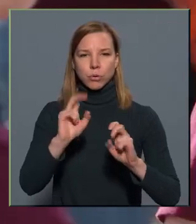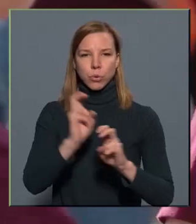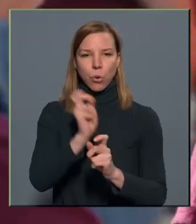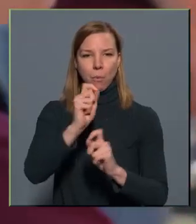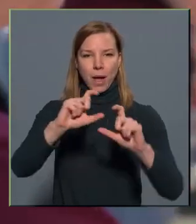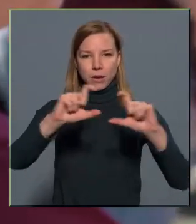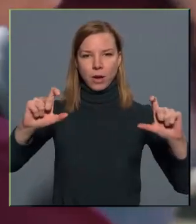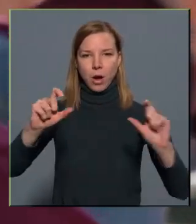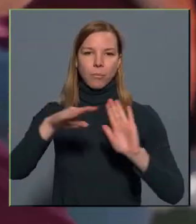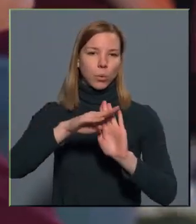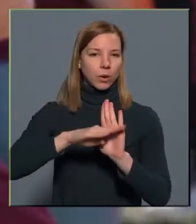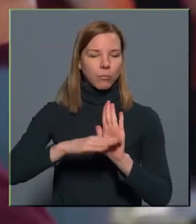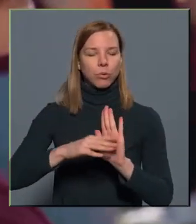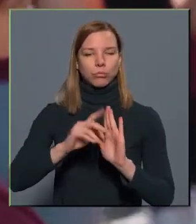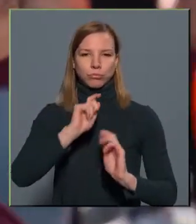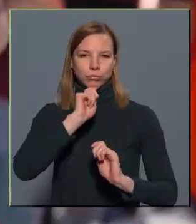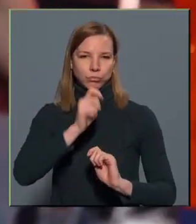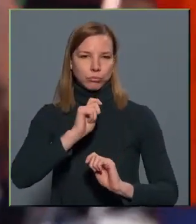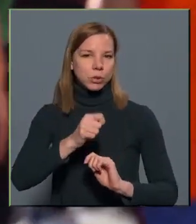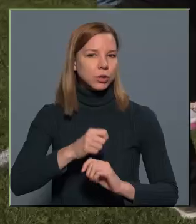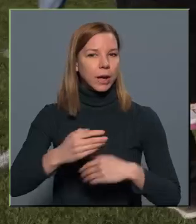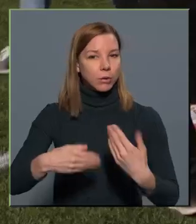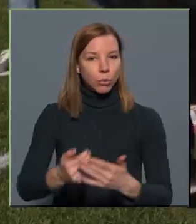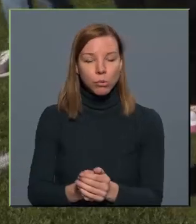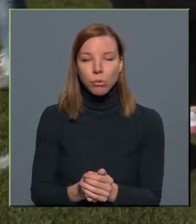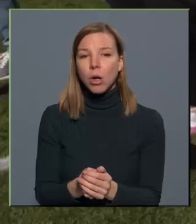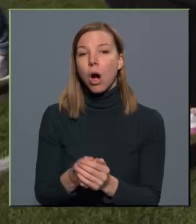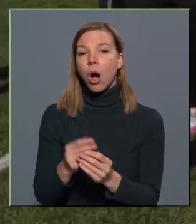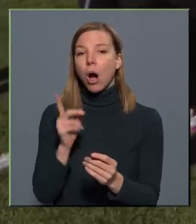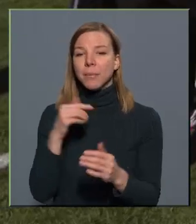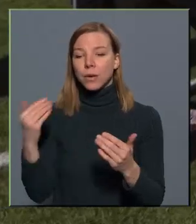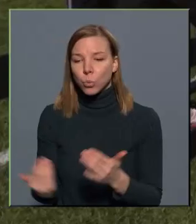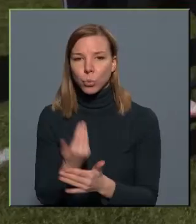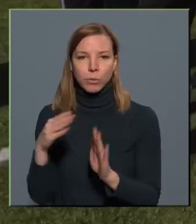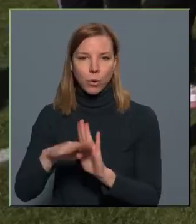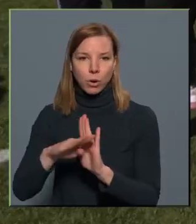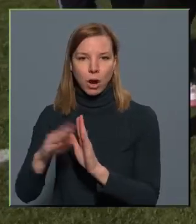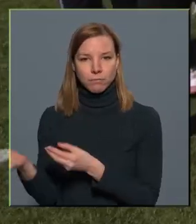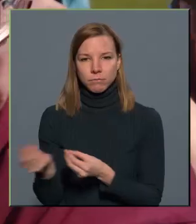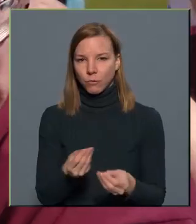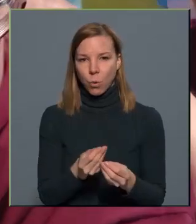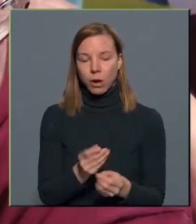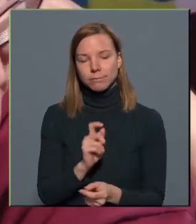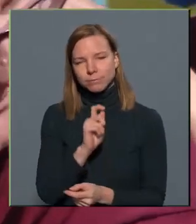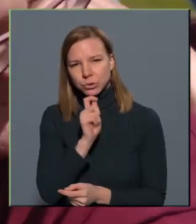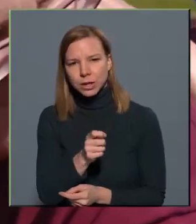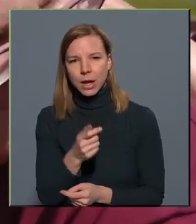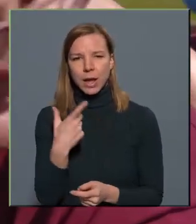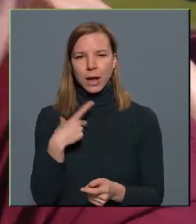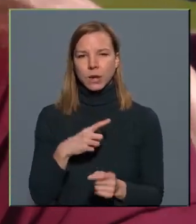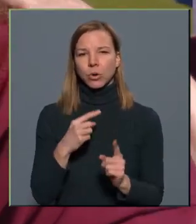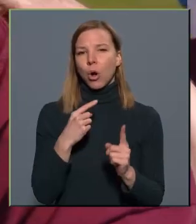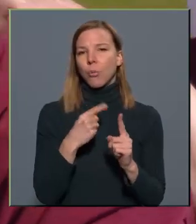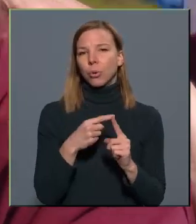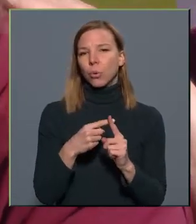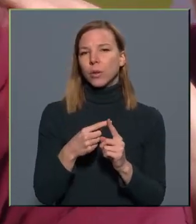Nagyon nagy sikerei voltak azoknak a programoknak, amik újításként jelentek meg, illetve azokat a programok, amikkel egy kicsit rácsatlakoztunk a régi nagy múlttal